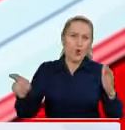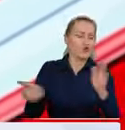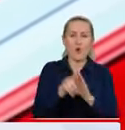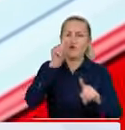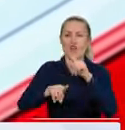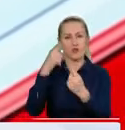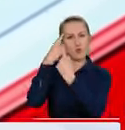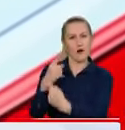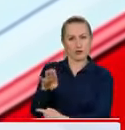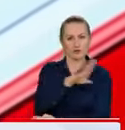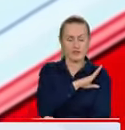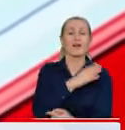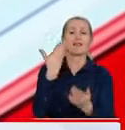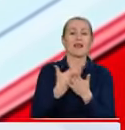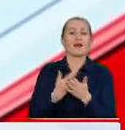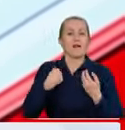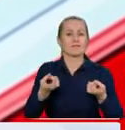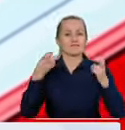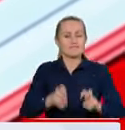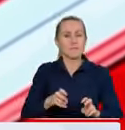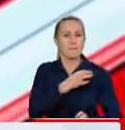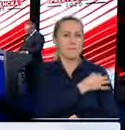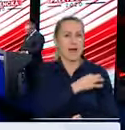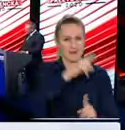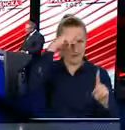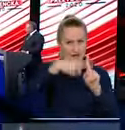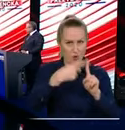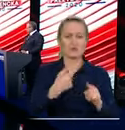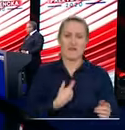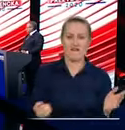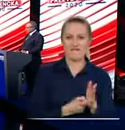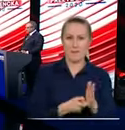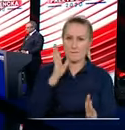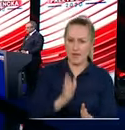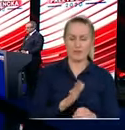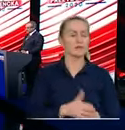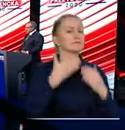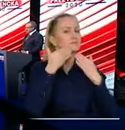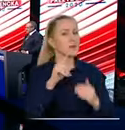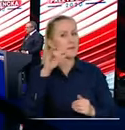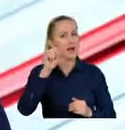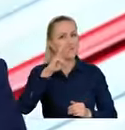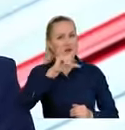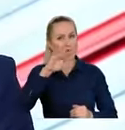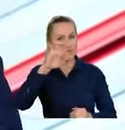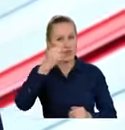śmierci i dlatego założyłem partię katolicką, która tego się domaga i bardzo dziękujemy. Paweł Tanajno teraz